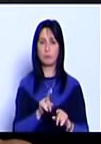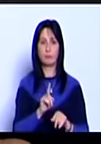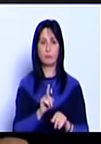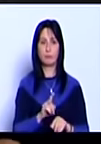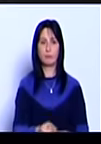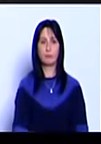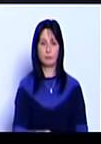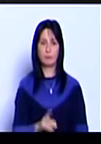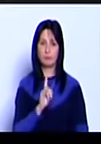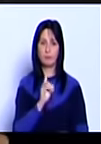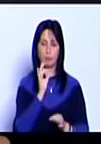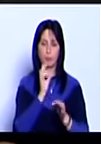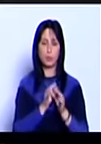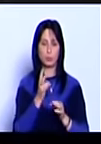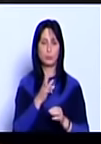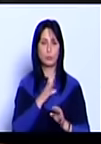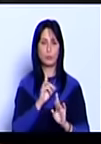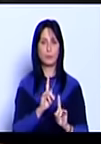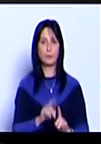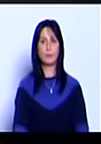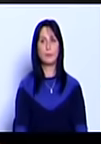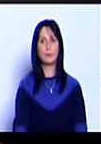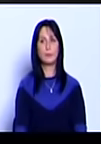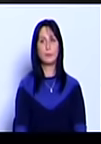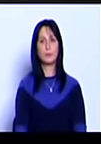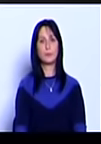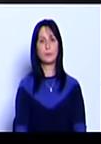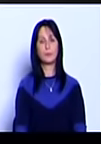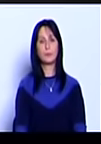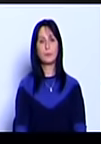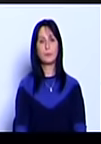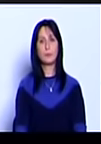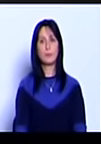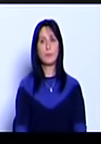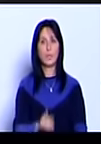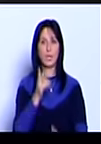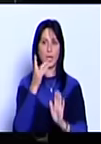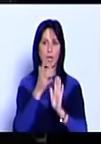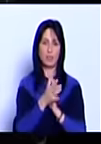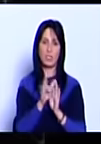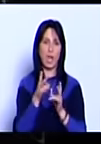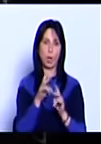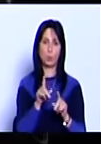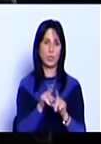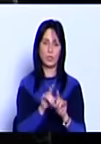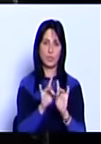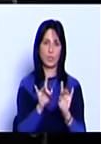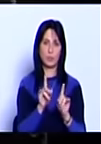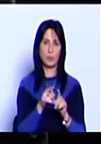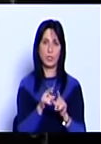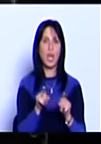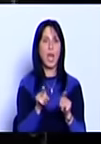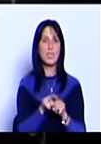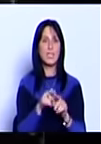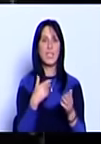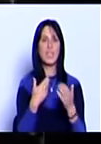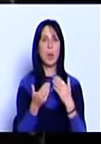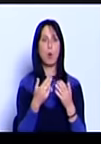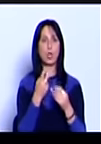ხო? რაღაცა ანგარიშის გაწევა მას ჭირდება. მაგრამ არ მგონია რომ ასეთი